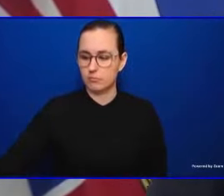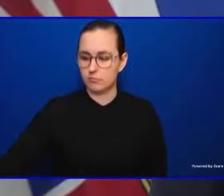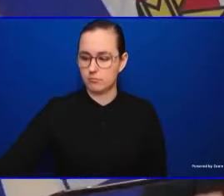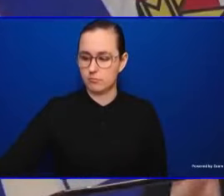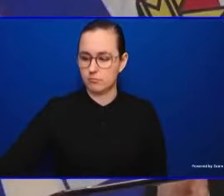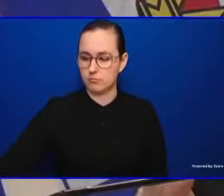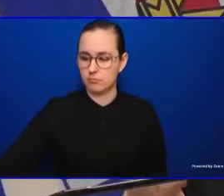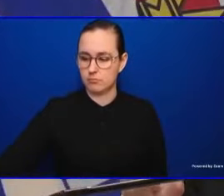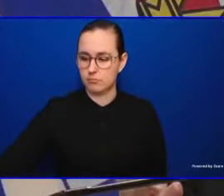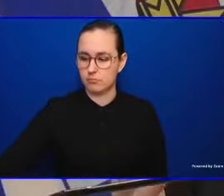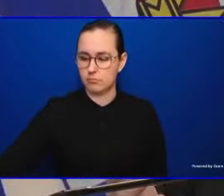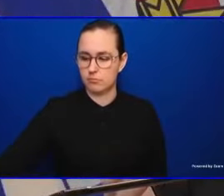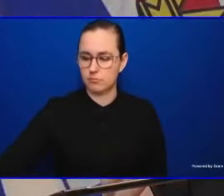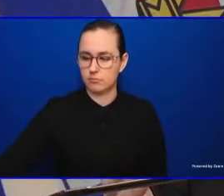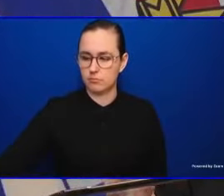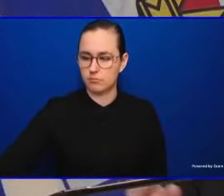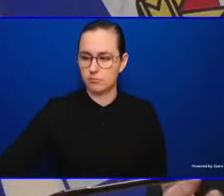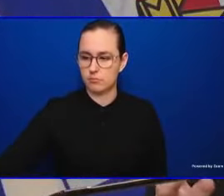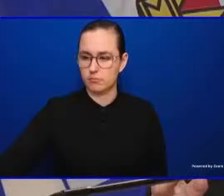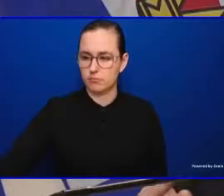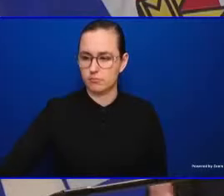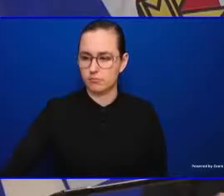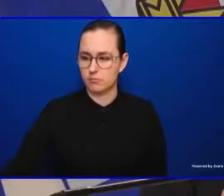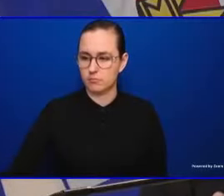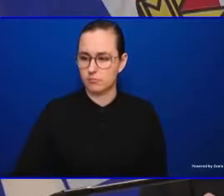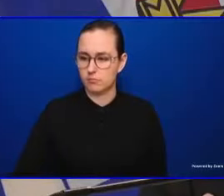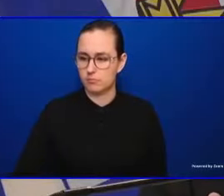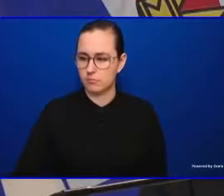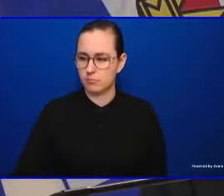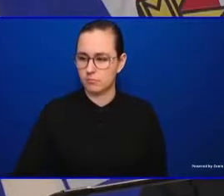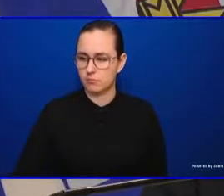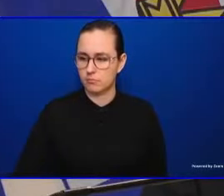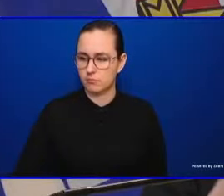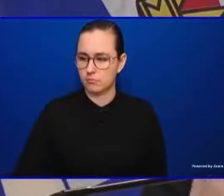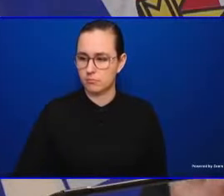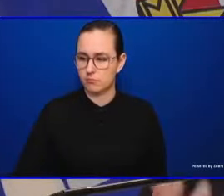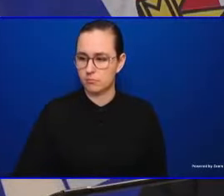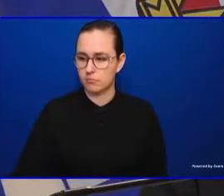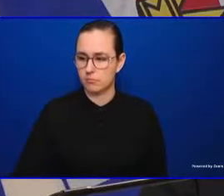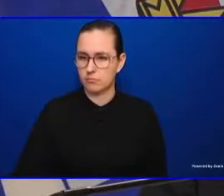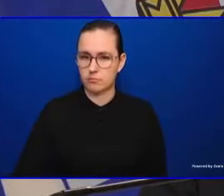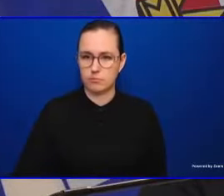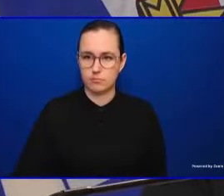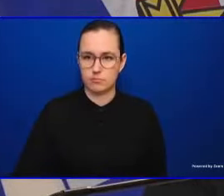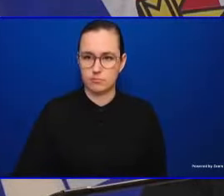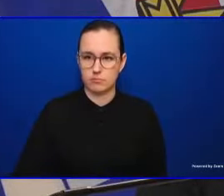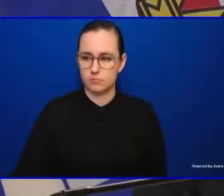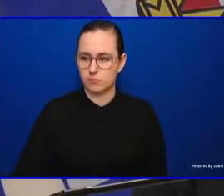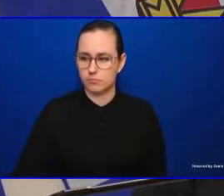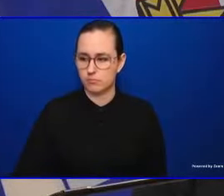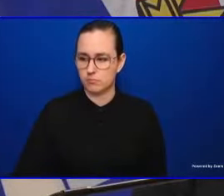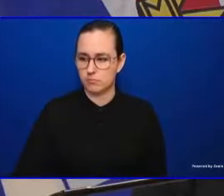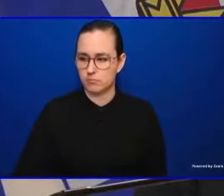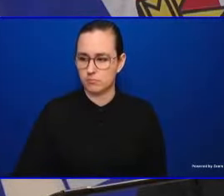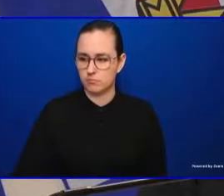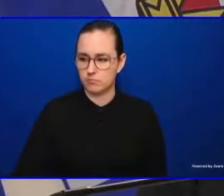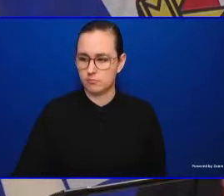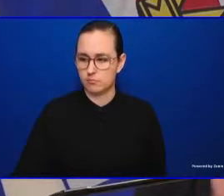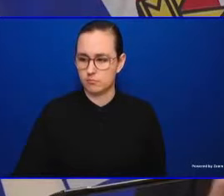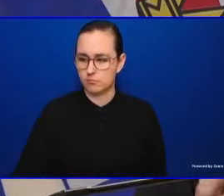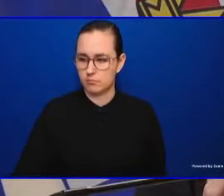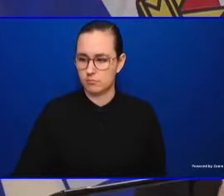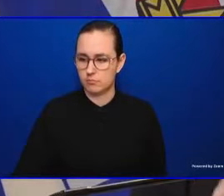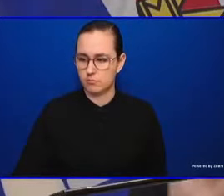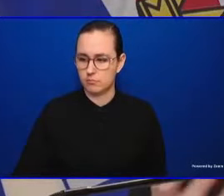Thought about this, but of course the important things are making sure that they're wearing a mask when they're in school, that they are doing all